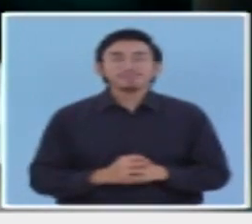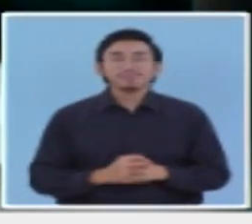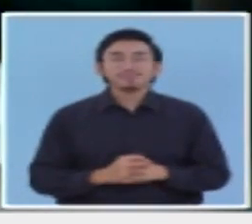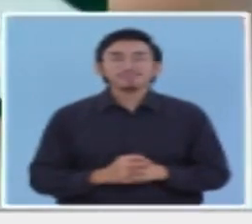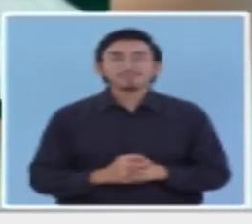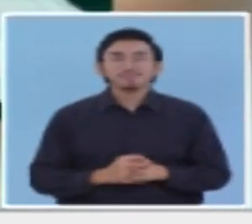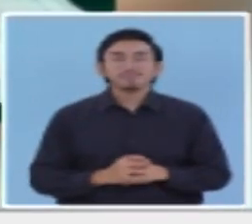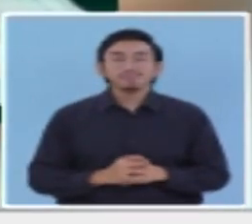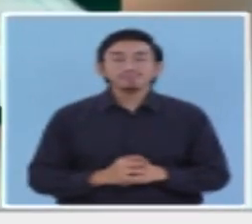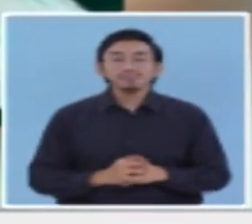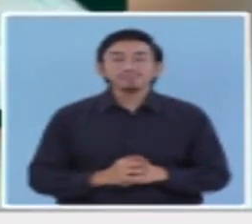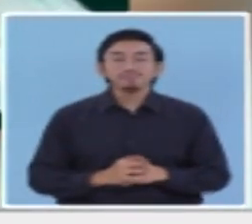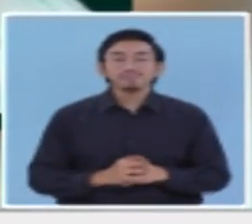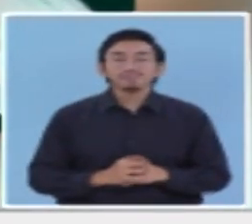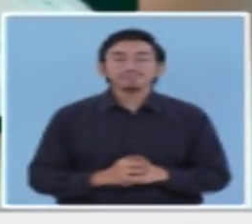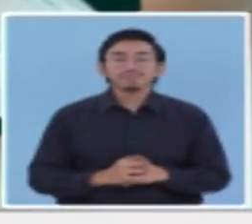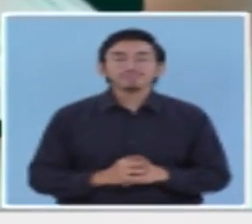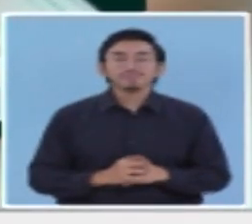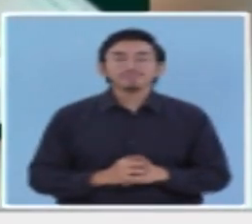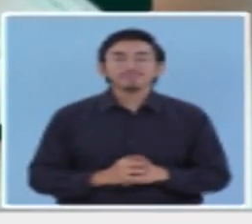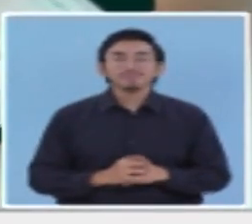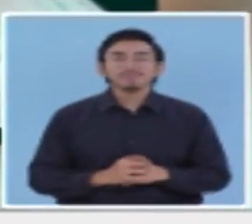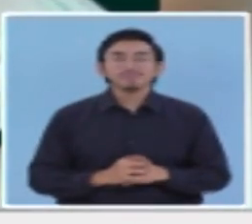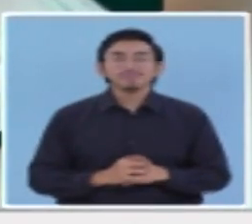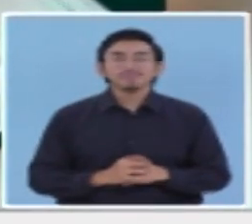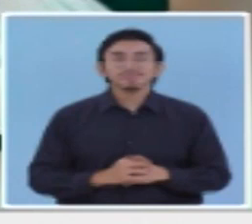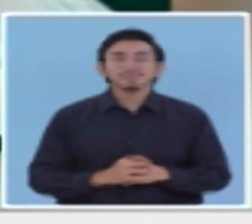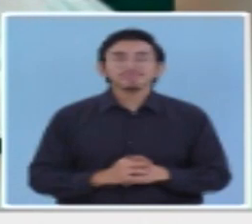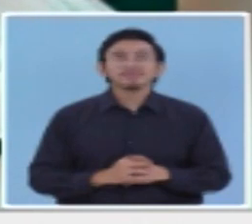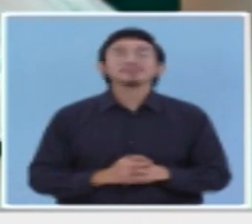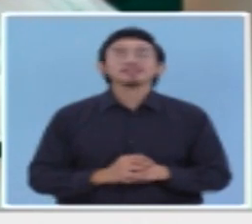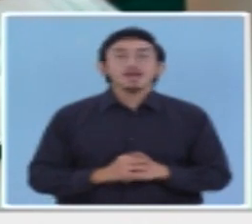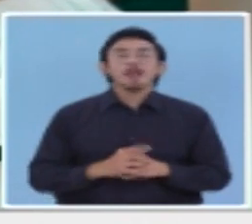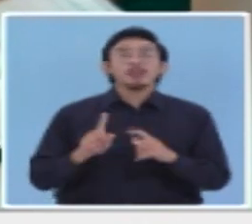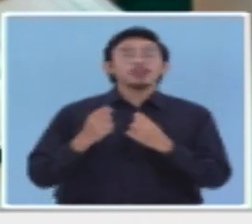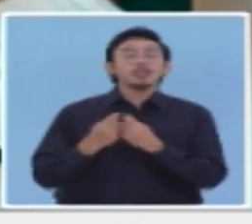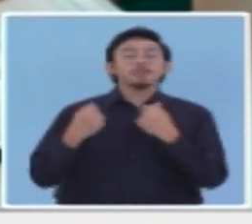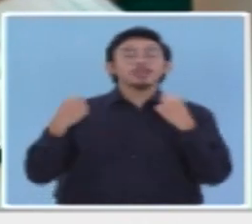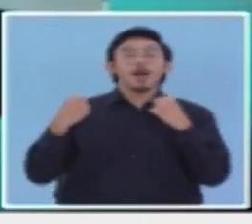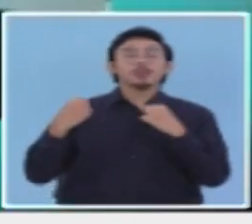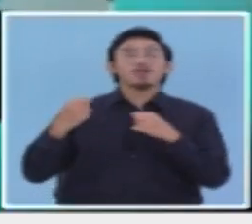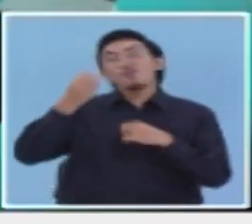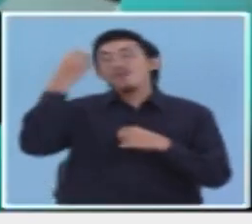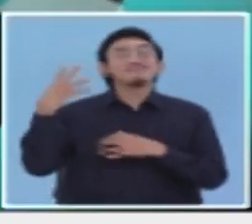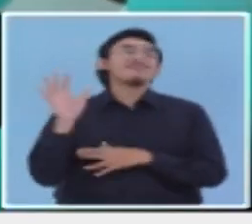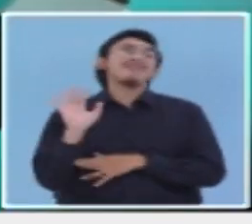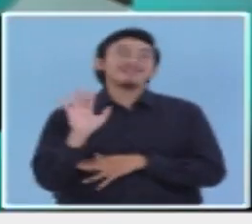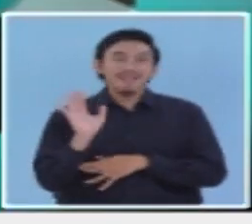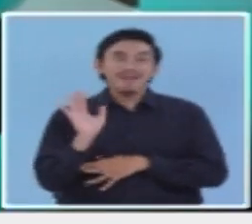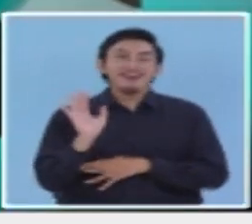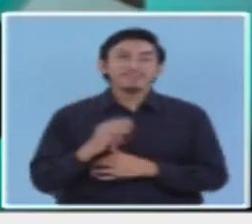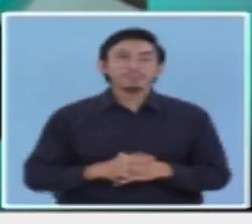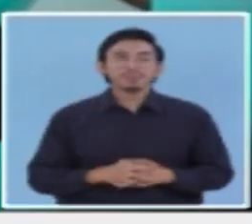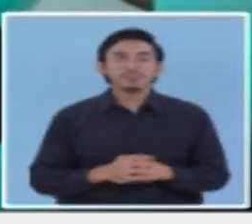taktiknya itu bahwa tim medis itu nggak cuek ya. Tidak cueknya hanya sekedar ngasih